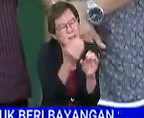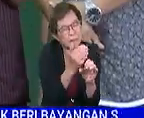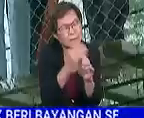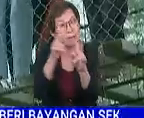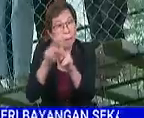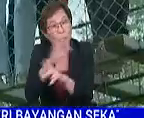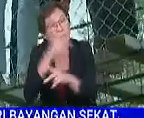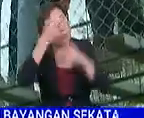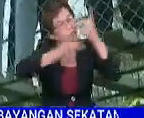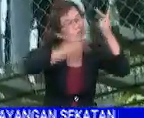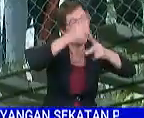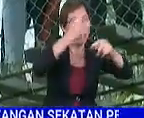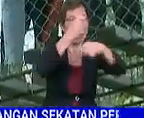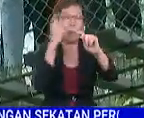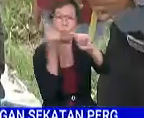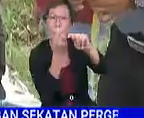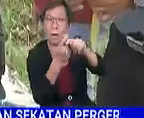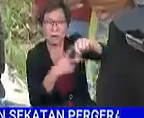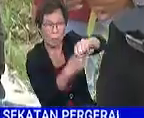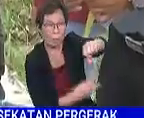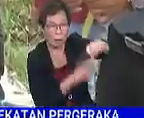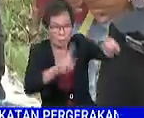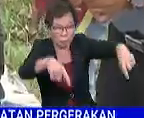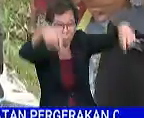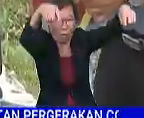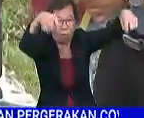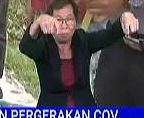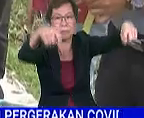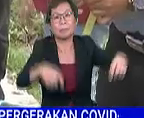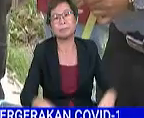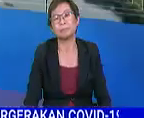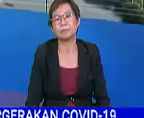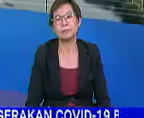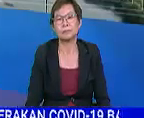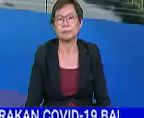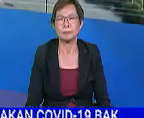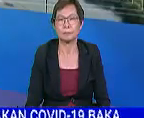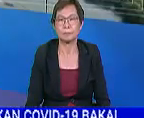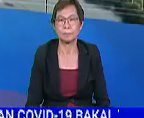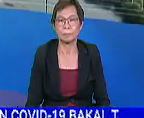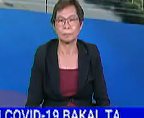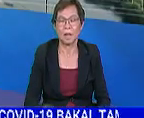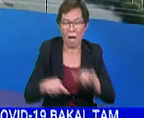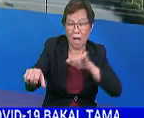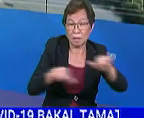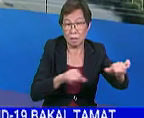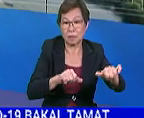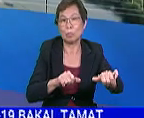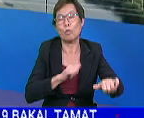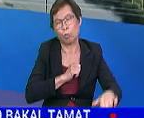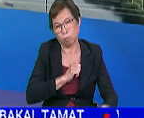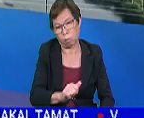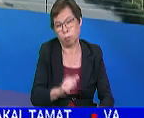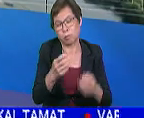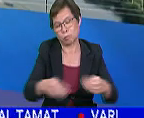beliau juga meninjau pembinaan jambatan gantung baharu di kampung Kuala monsok aktiviti keagamaan